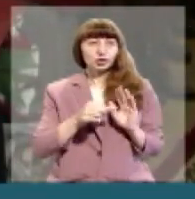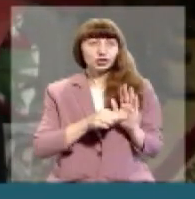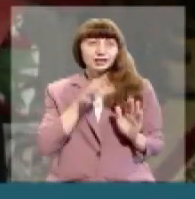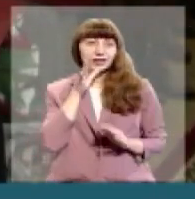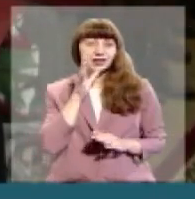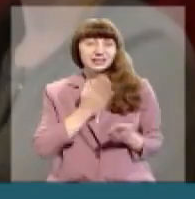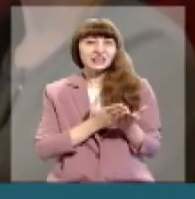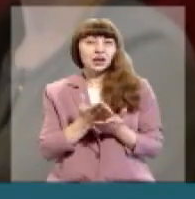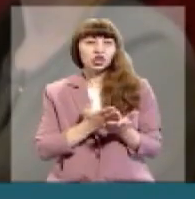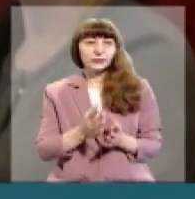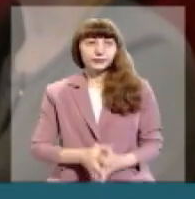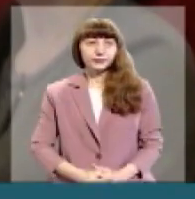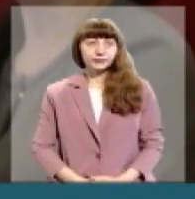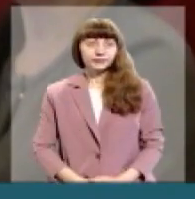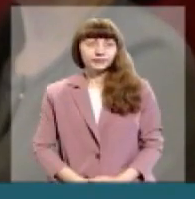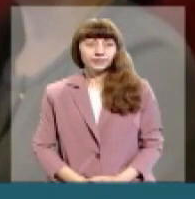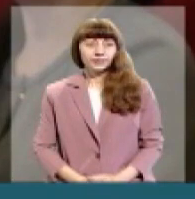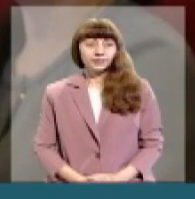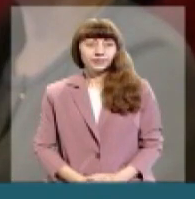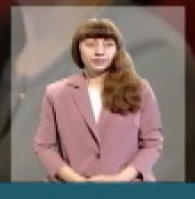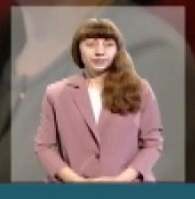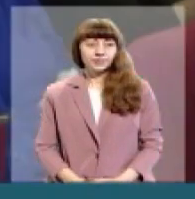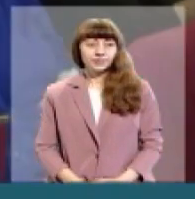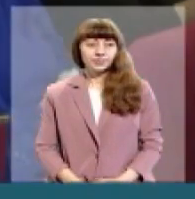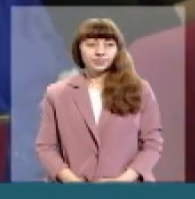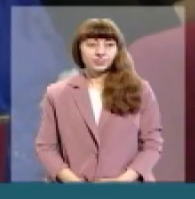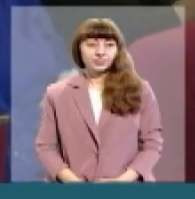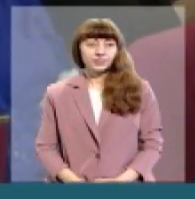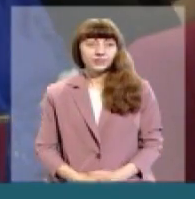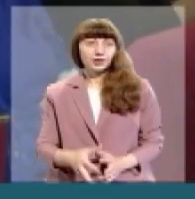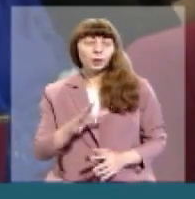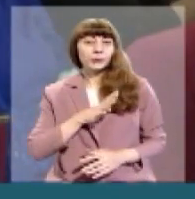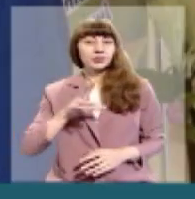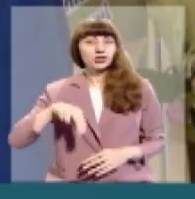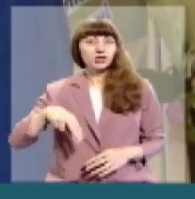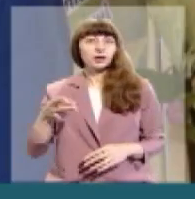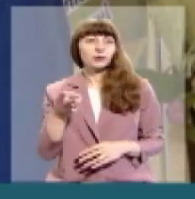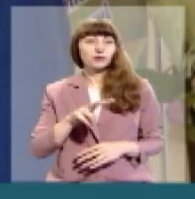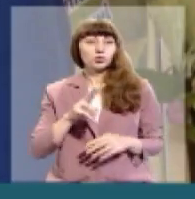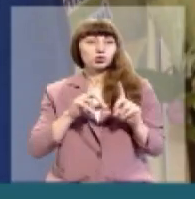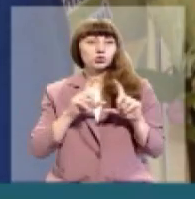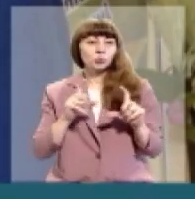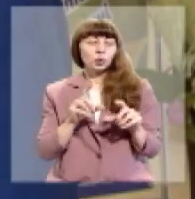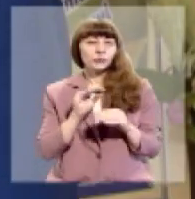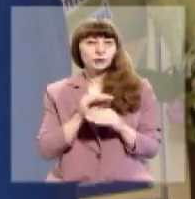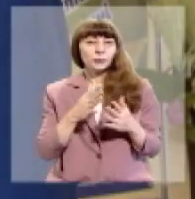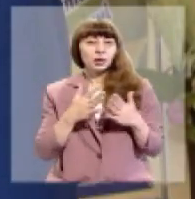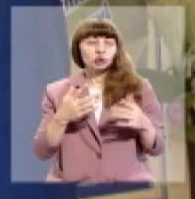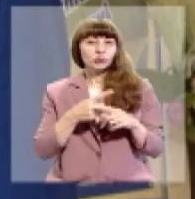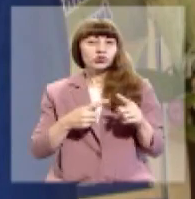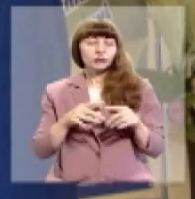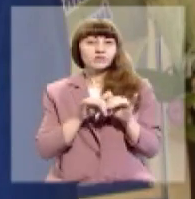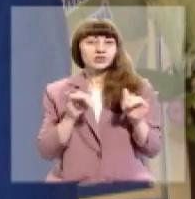келген ұстаздардың бірі. Екі мектепте директор болып, білім саласының дамуына сүбелі үлес қосты. Барлық Қостанай облысының